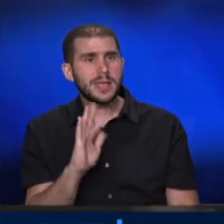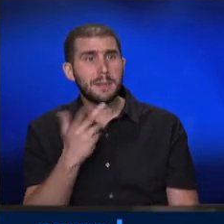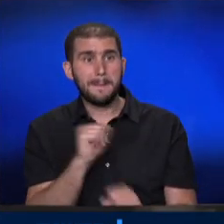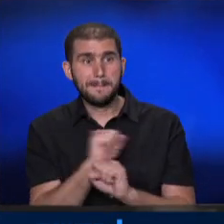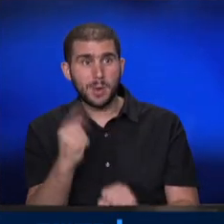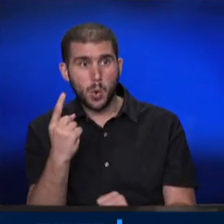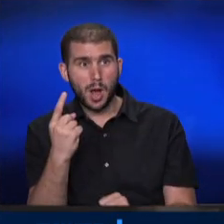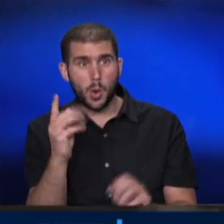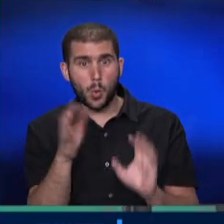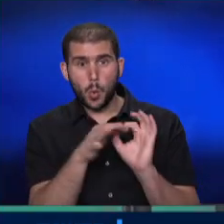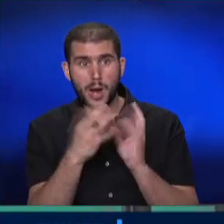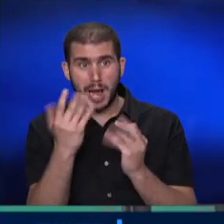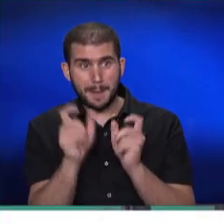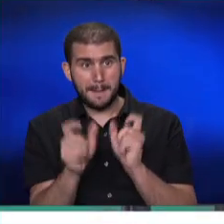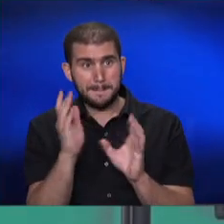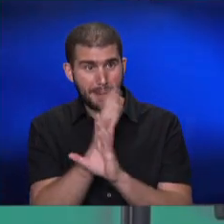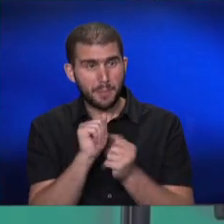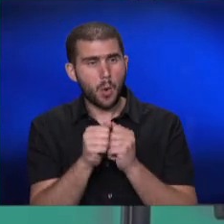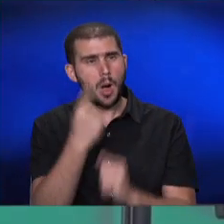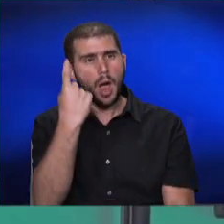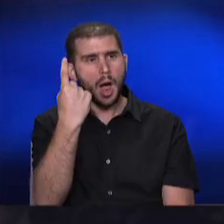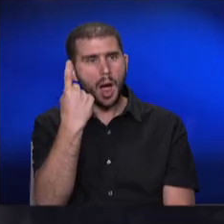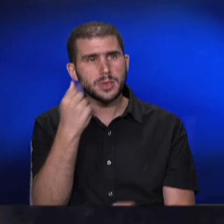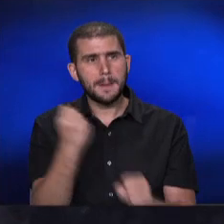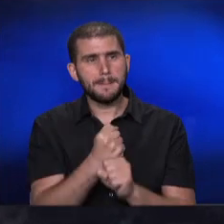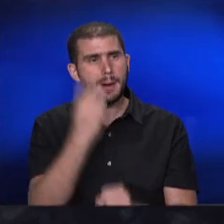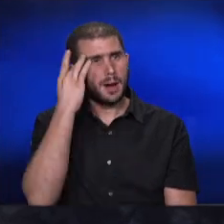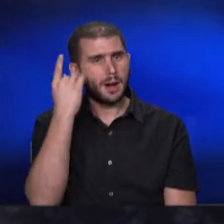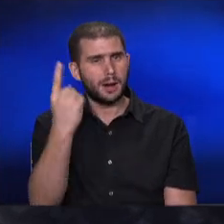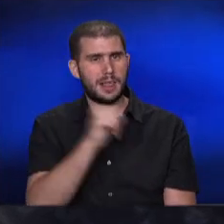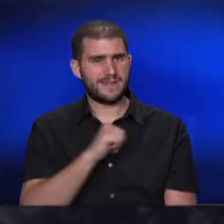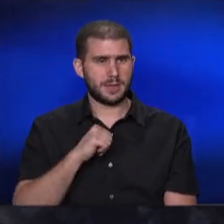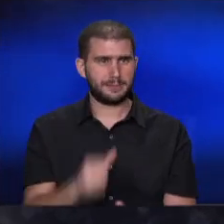הפיגוע בוצע על ידי חוליית מחבלים או על ידי מחבל שפעל לבדו.